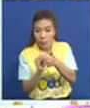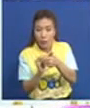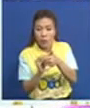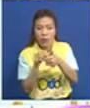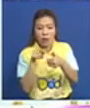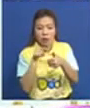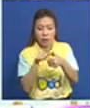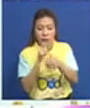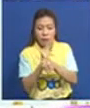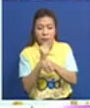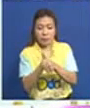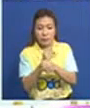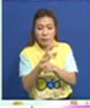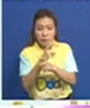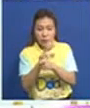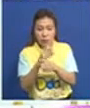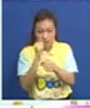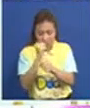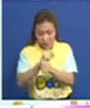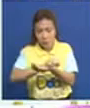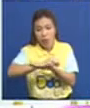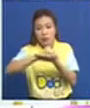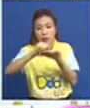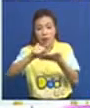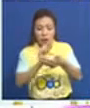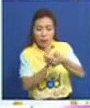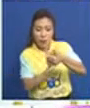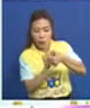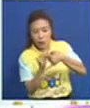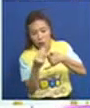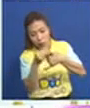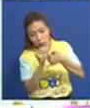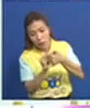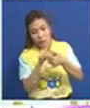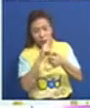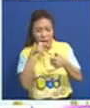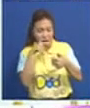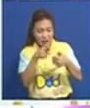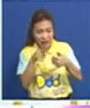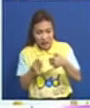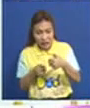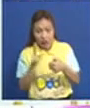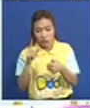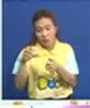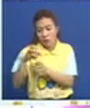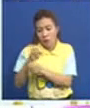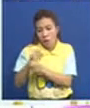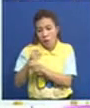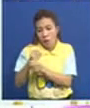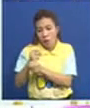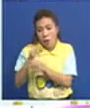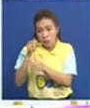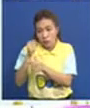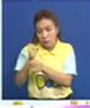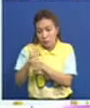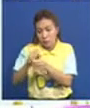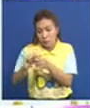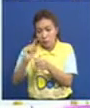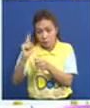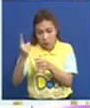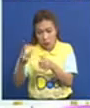แล้วก็ทำความสะอาดนะครับส่วนที่แตกหักก็นำไปหล่อส่วนไหนที่หายไปเลย